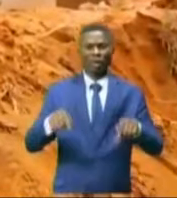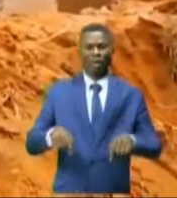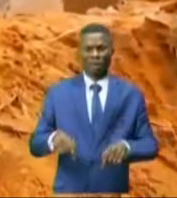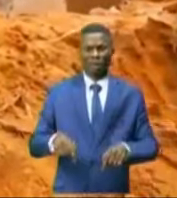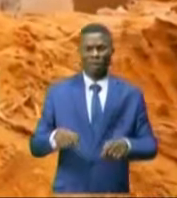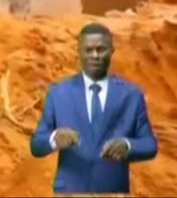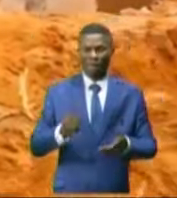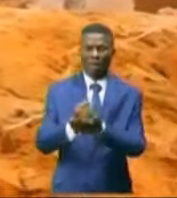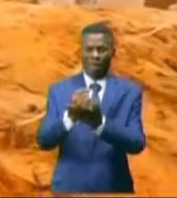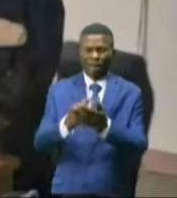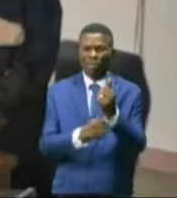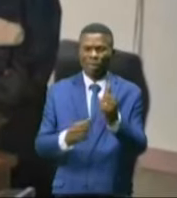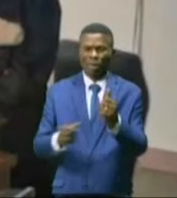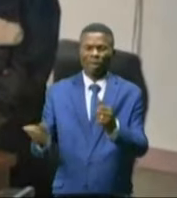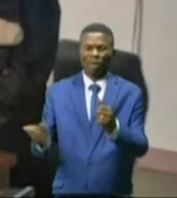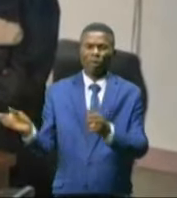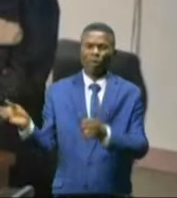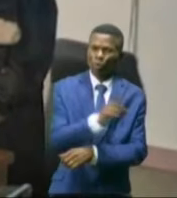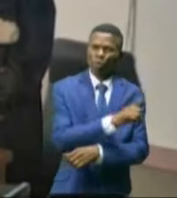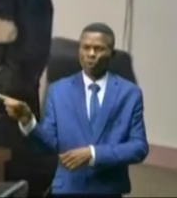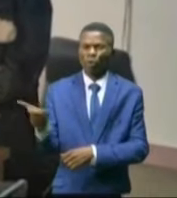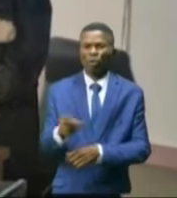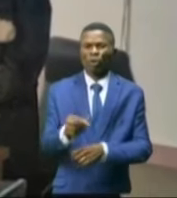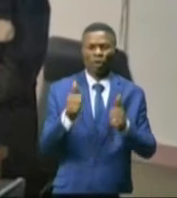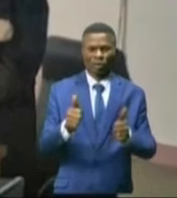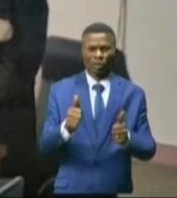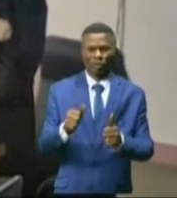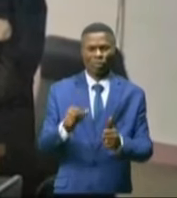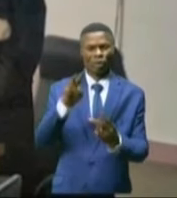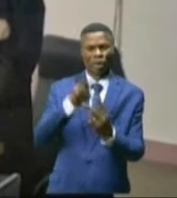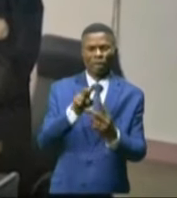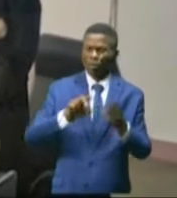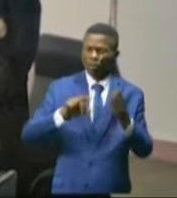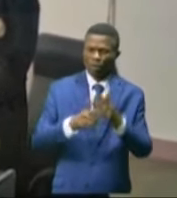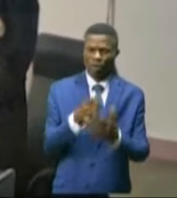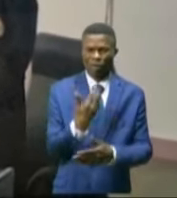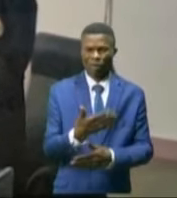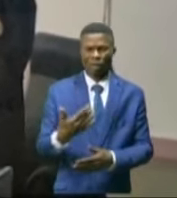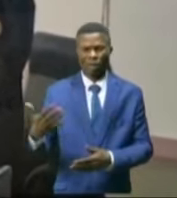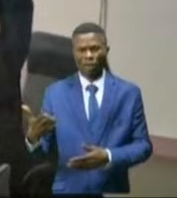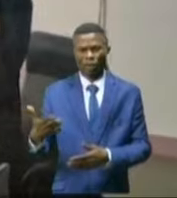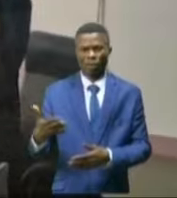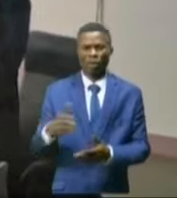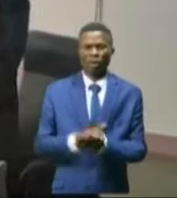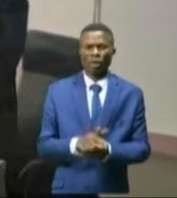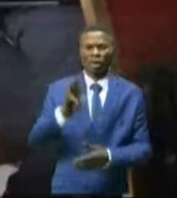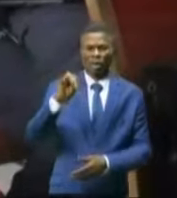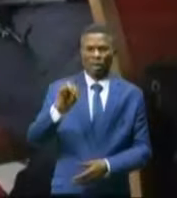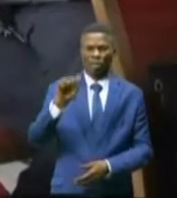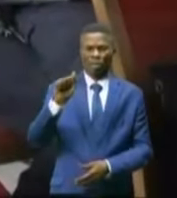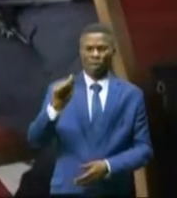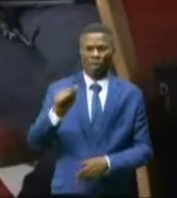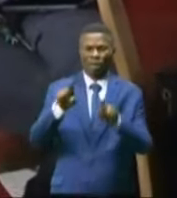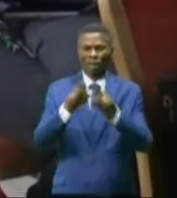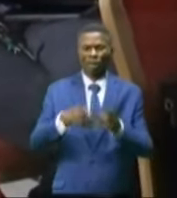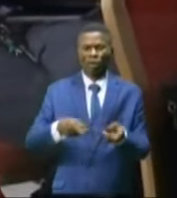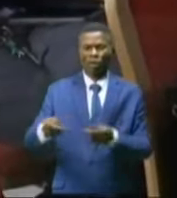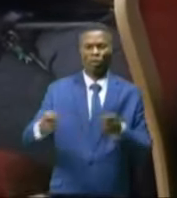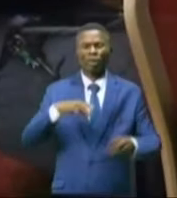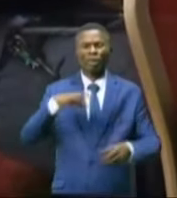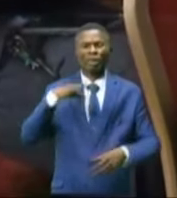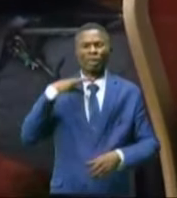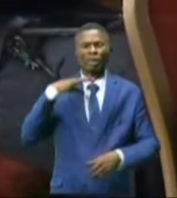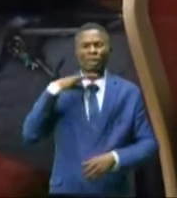permettant ainsi d'échanges commerciaux et l'approvisionnement avec les marchés des Mariano et des Gambela. Impatiente,